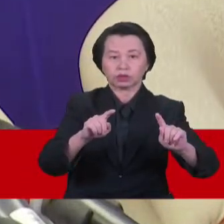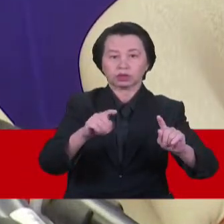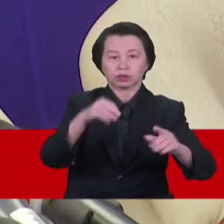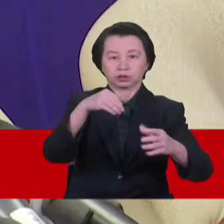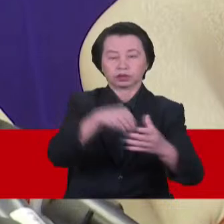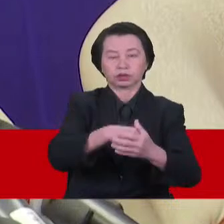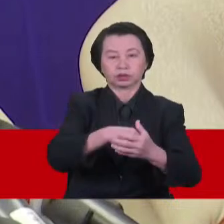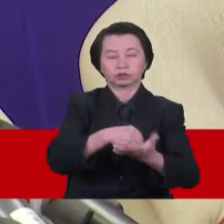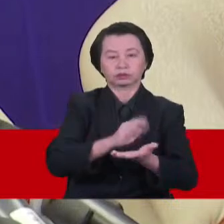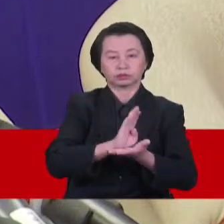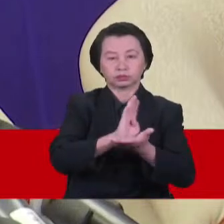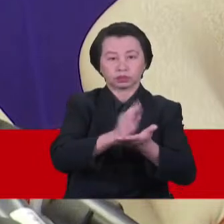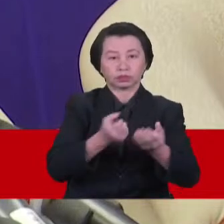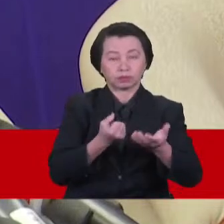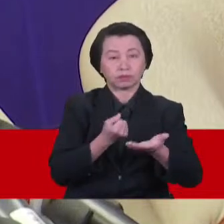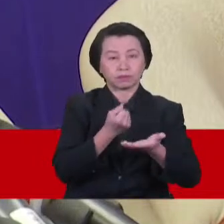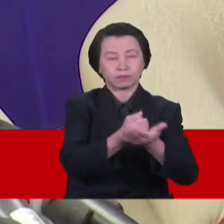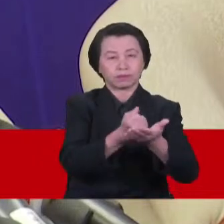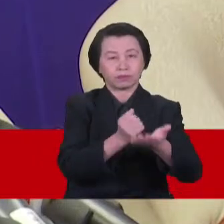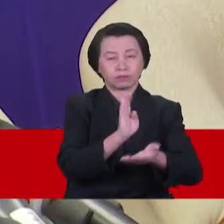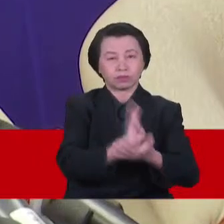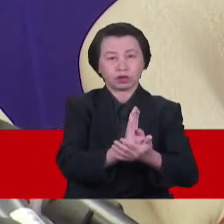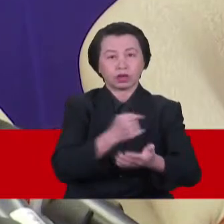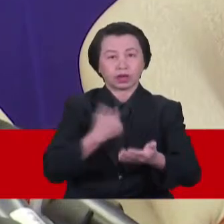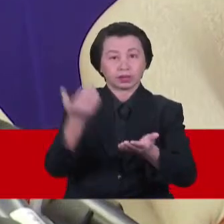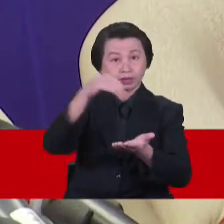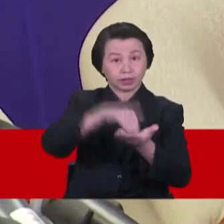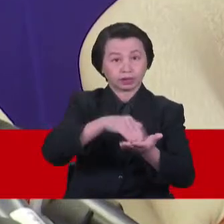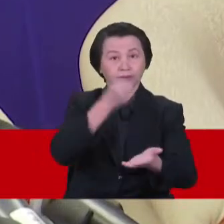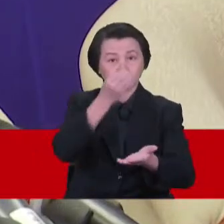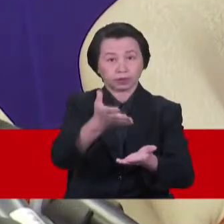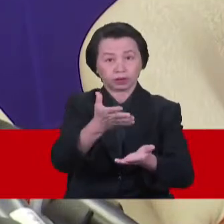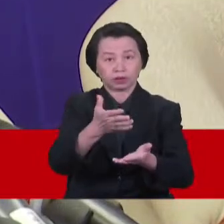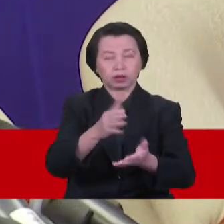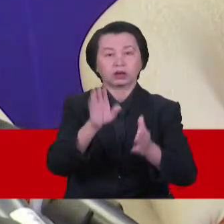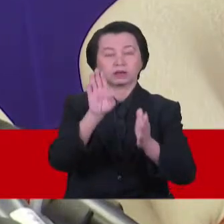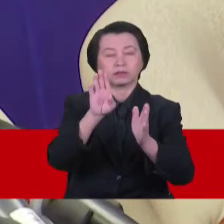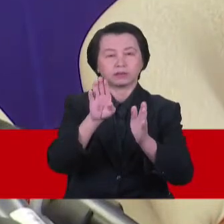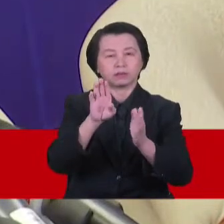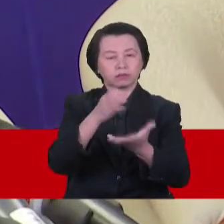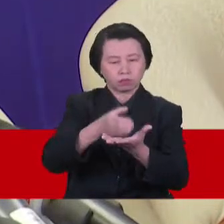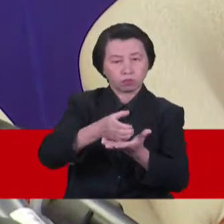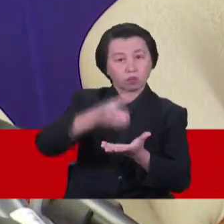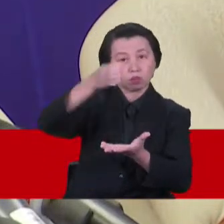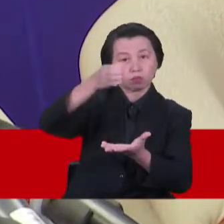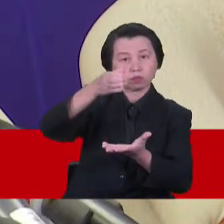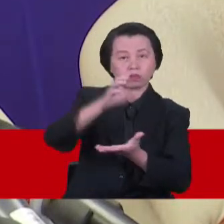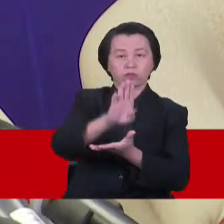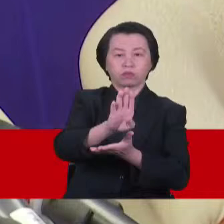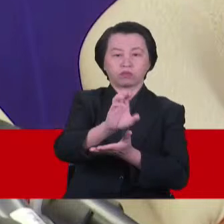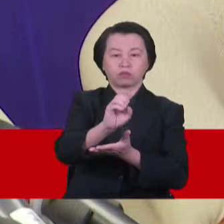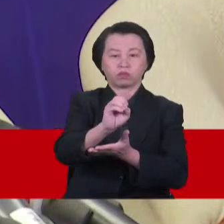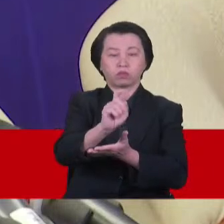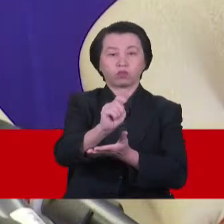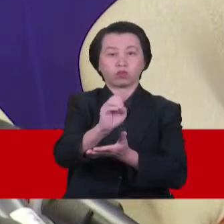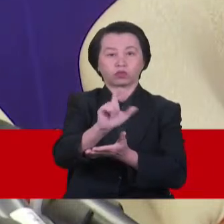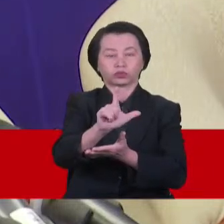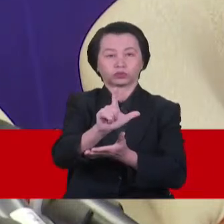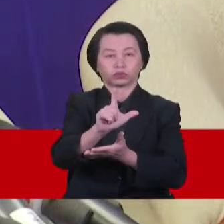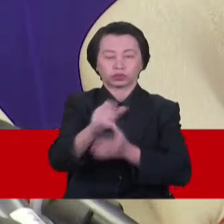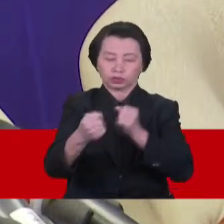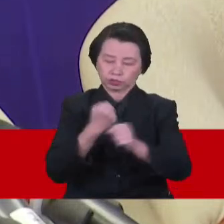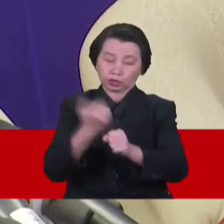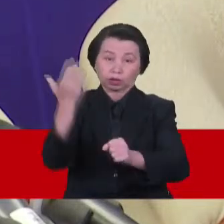dimasukkan subsidinya adalah, saya sebut sekali lagi, yang berbotol yang diberi subsidi pada tahun